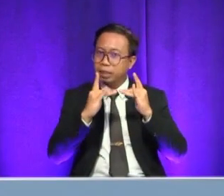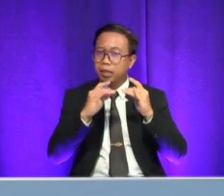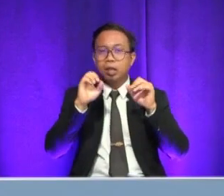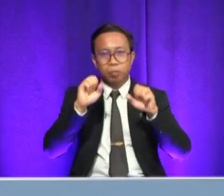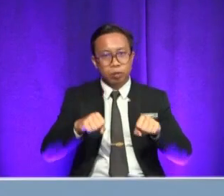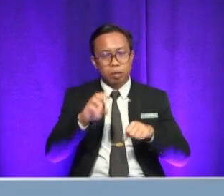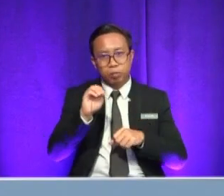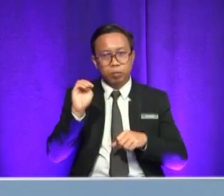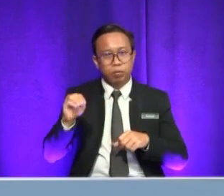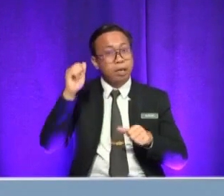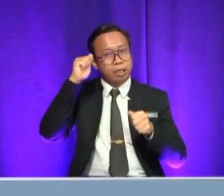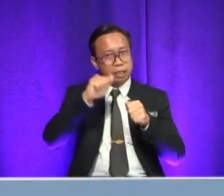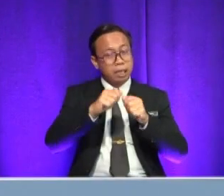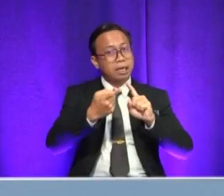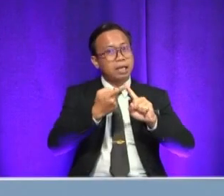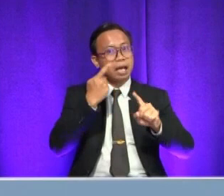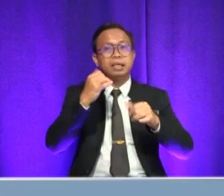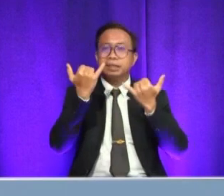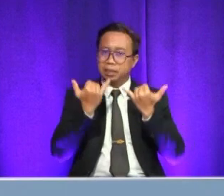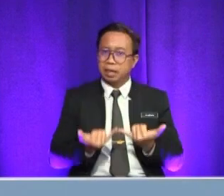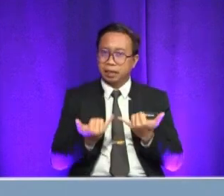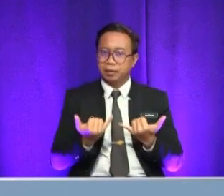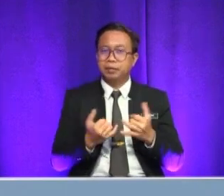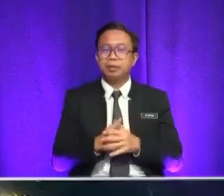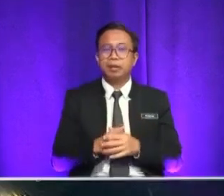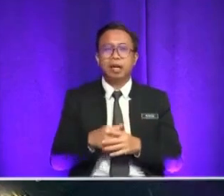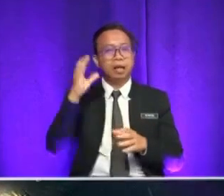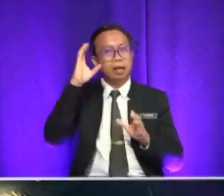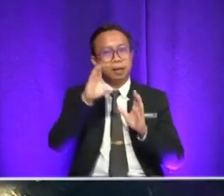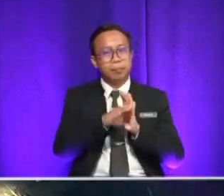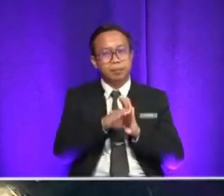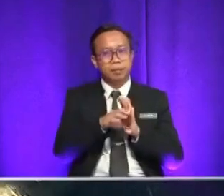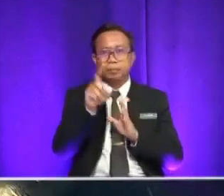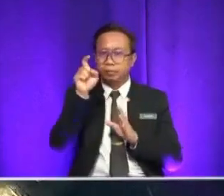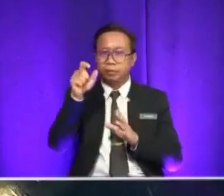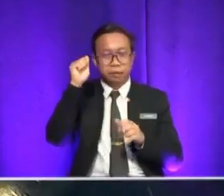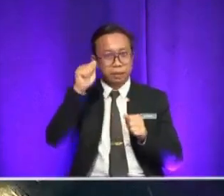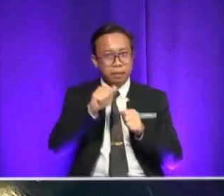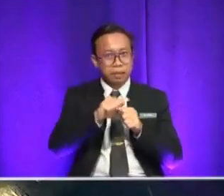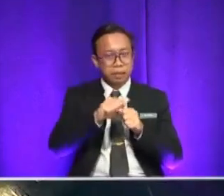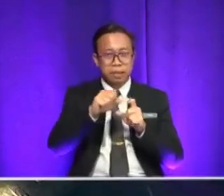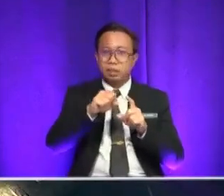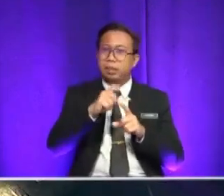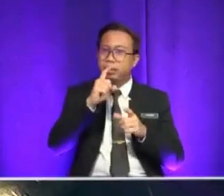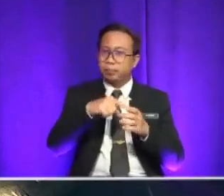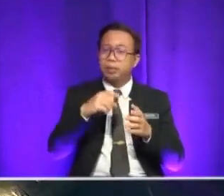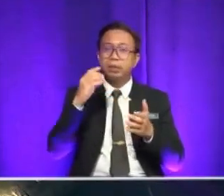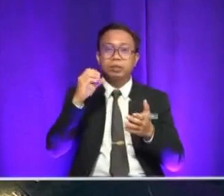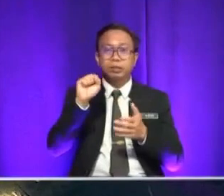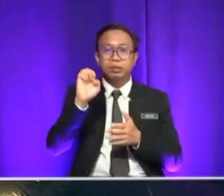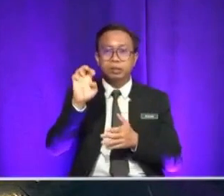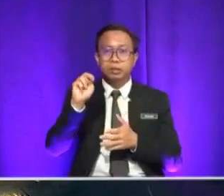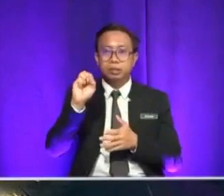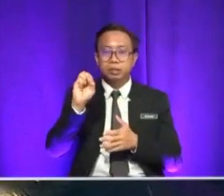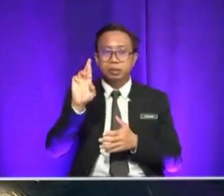boleh mengingat daripada sekarang. Ya. Dan pastikan yang gambar pertama tu adalah sensor suhu ya murid-murid. Okey, maafkan saya. Okey,